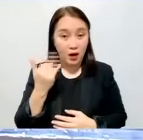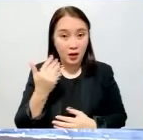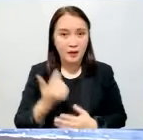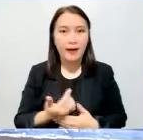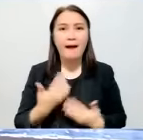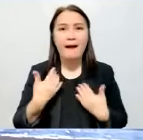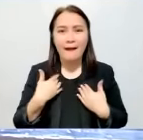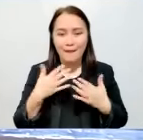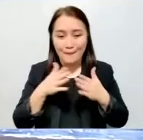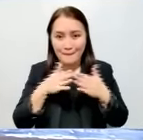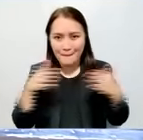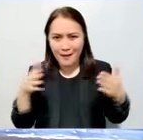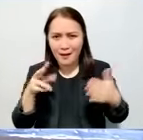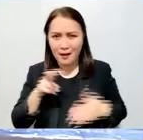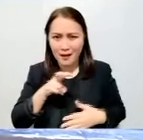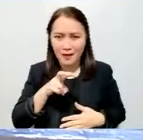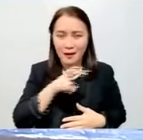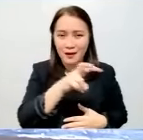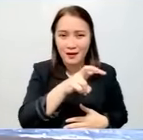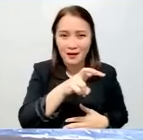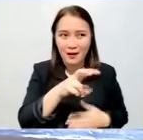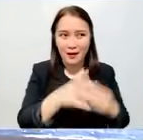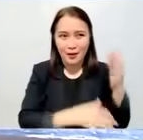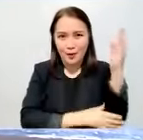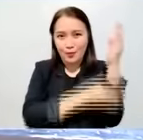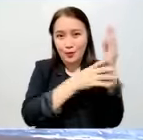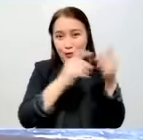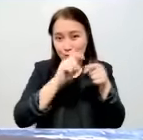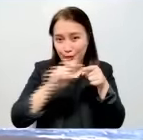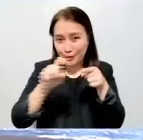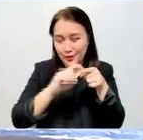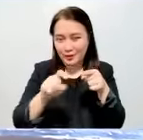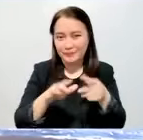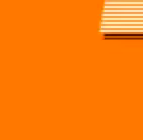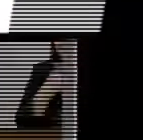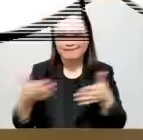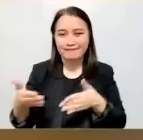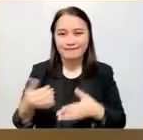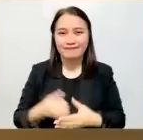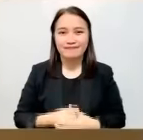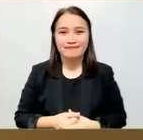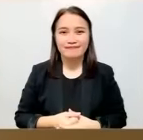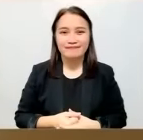na nasa poste. Nasa frontline ang balita niyan, si John Aroa.